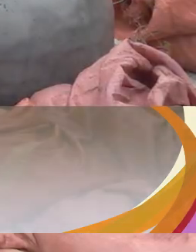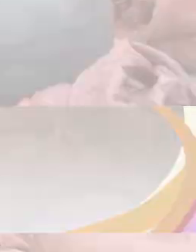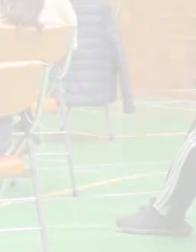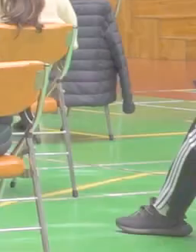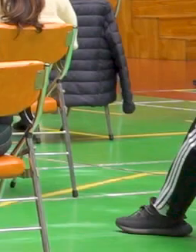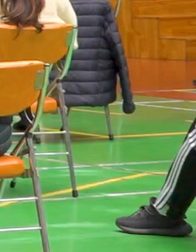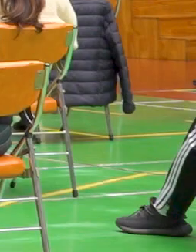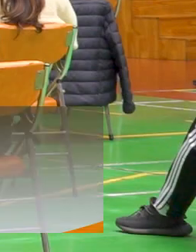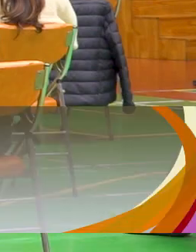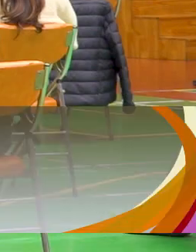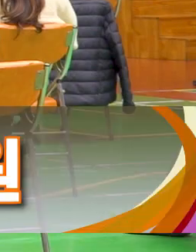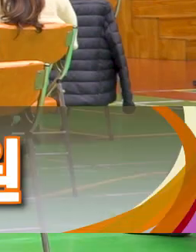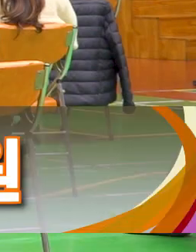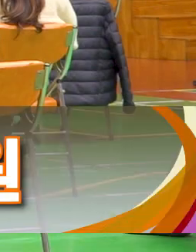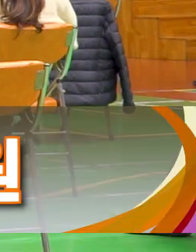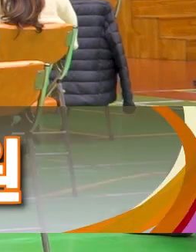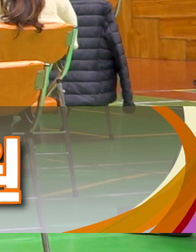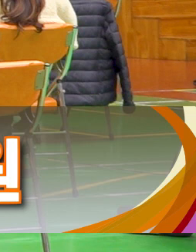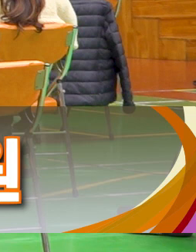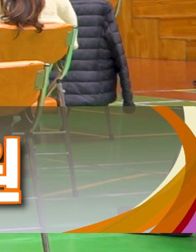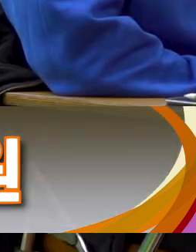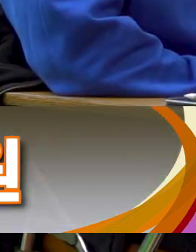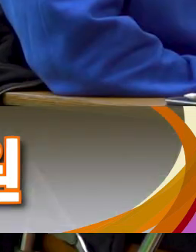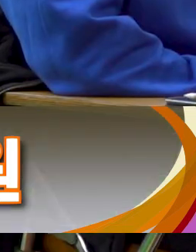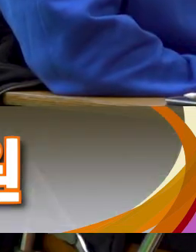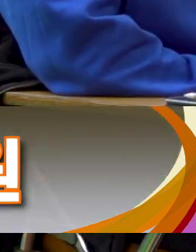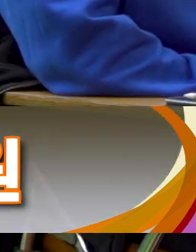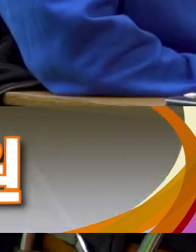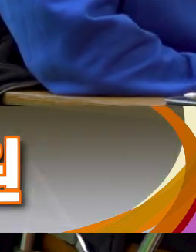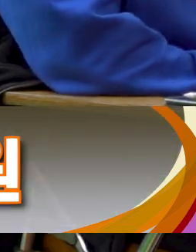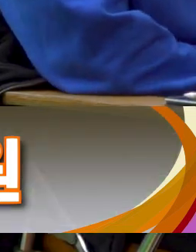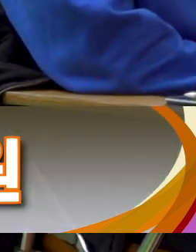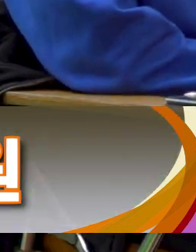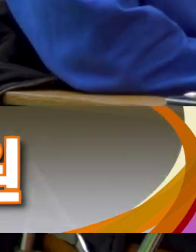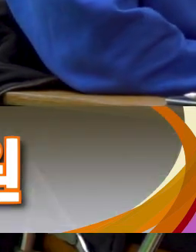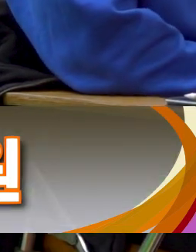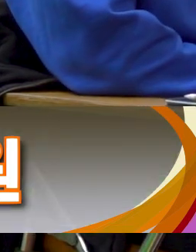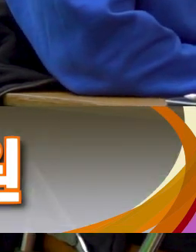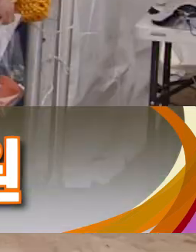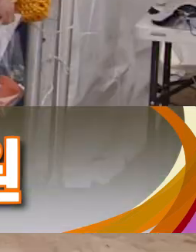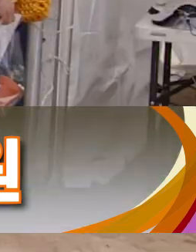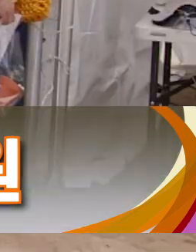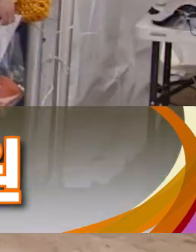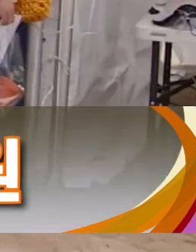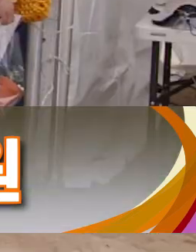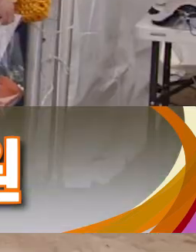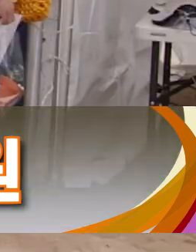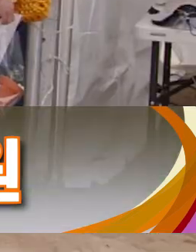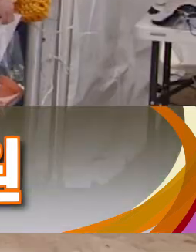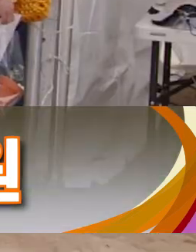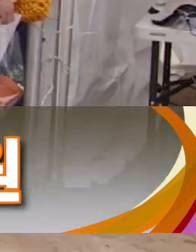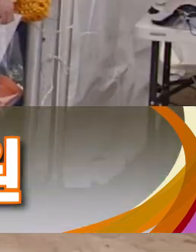진행됐습니다 군은 올해도 관내 미취업 청년을 대상으로 자격 취득 활동비를